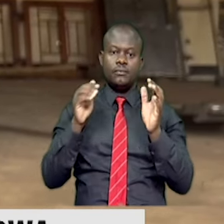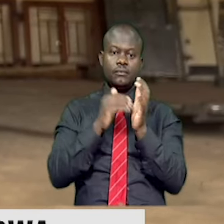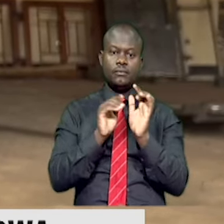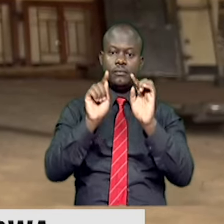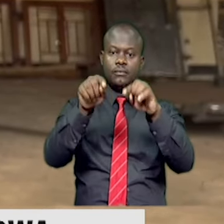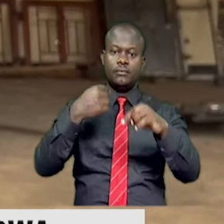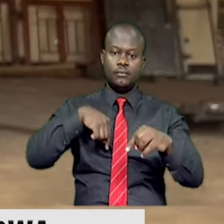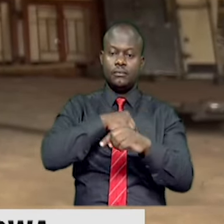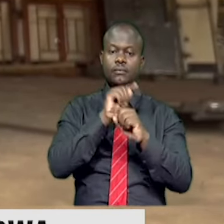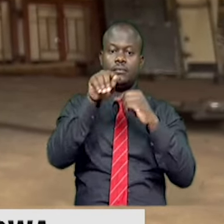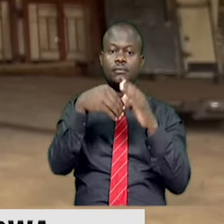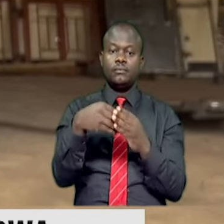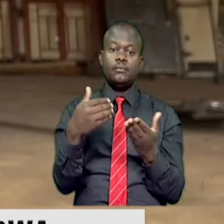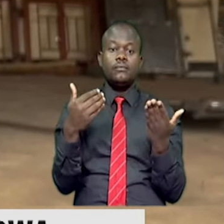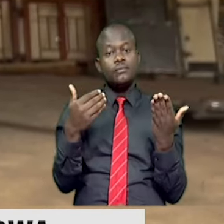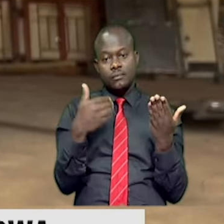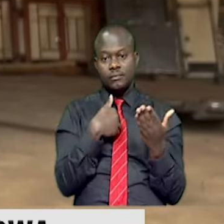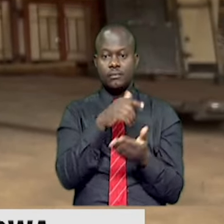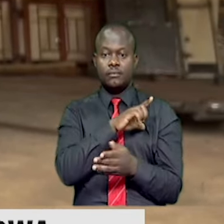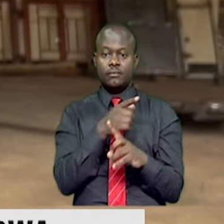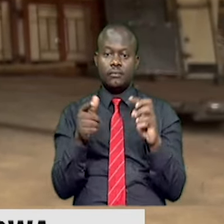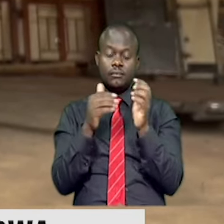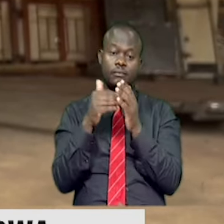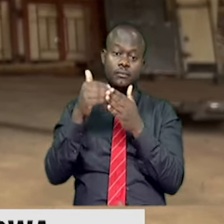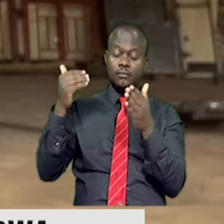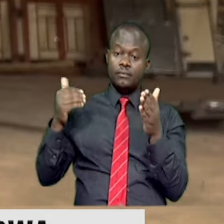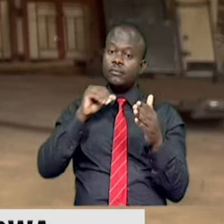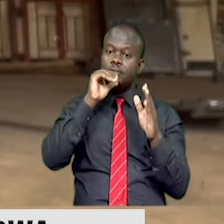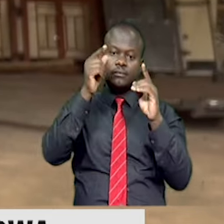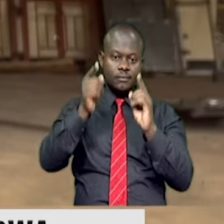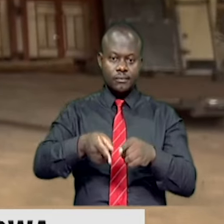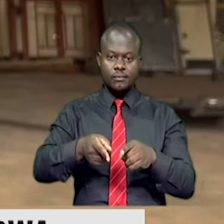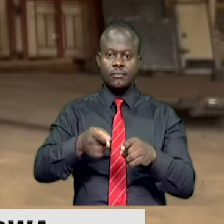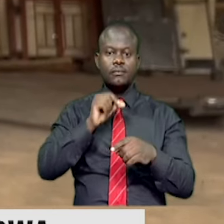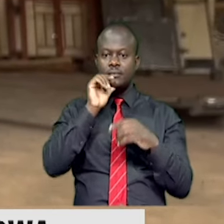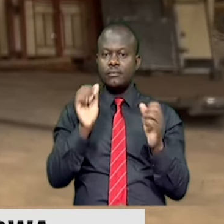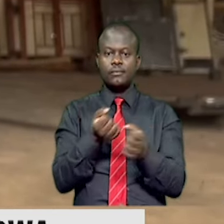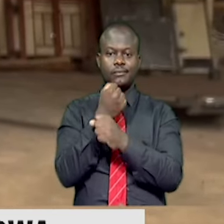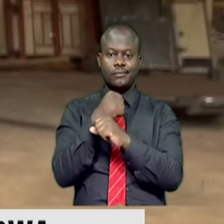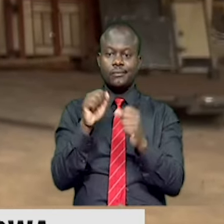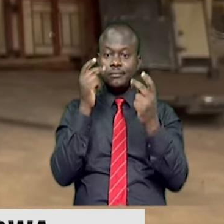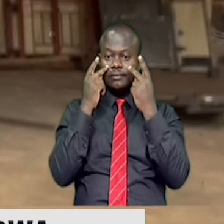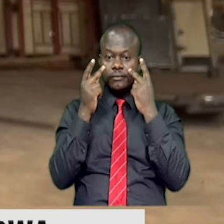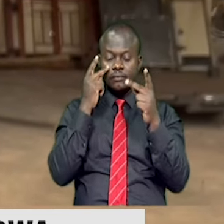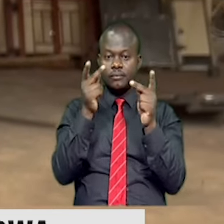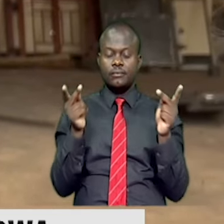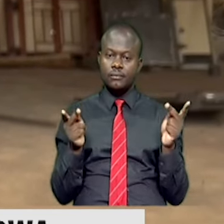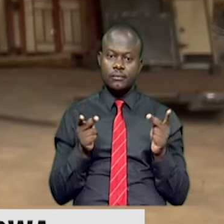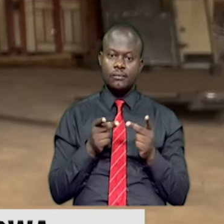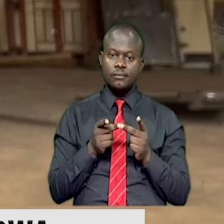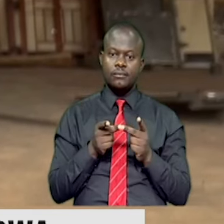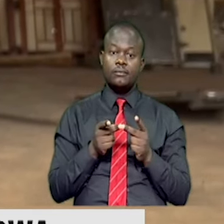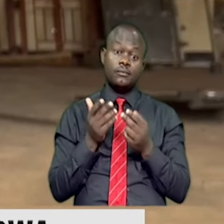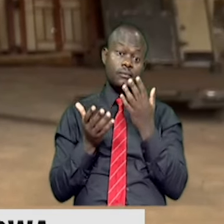turaza tukaprofitiraho, ariko mbere kataraza ntabwo washoboraga kubona ahantu